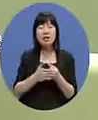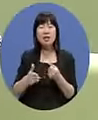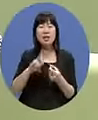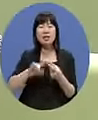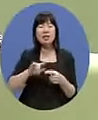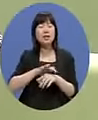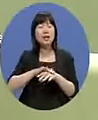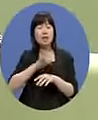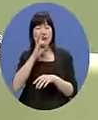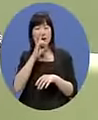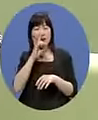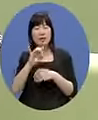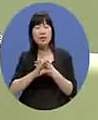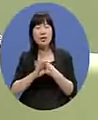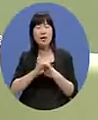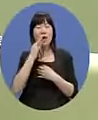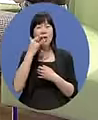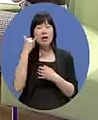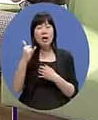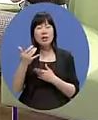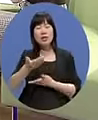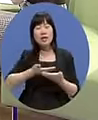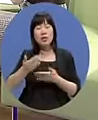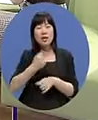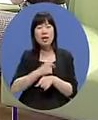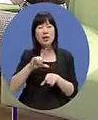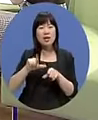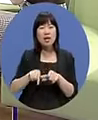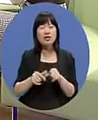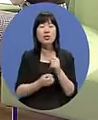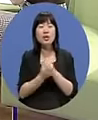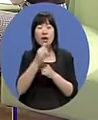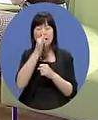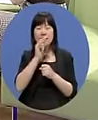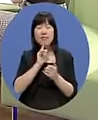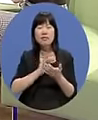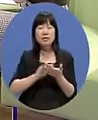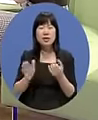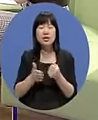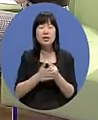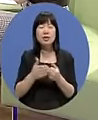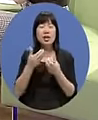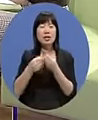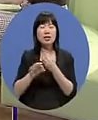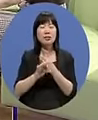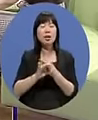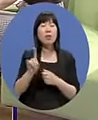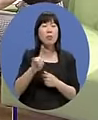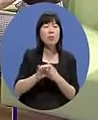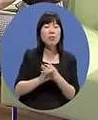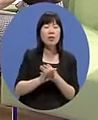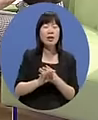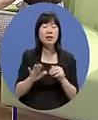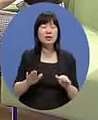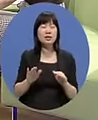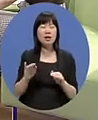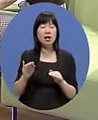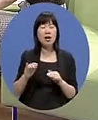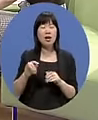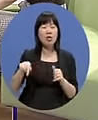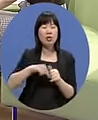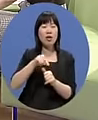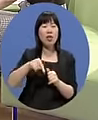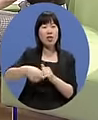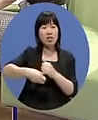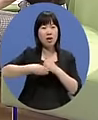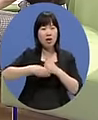이것이 또 잘 안 되면 엄마 네. 아빠하고의 상호 작용하는 데까지 영향을 좀 미치게 돼요. 그러니까 예를 들면 뭐냐면 이제 자극이 하나가 들어왔어요.